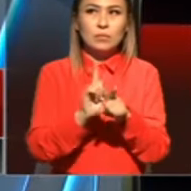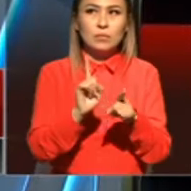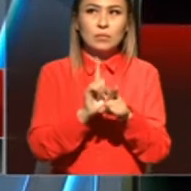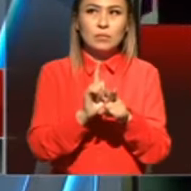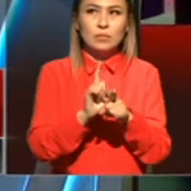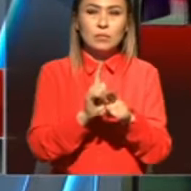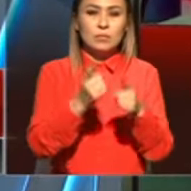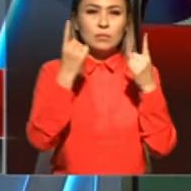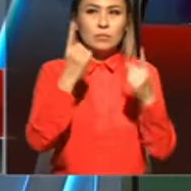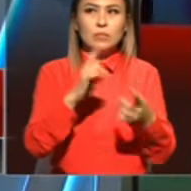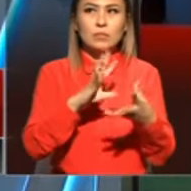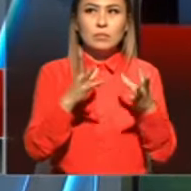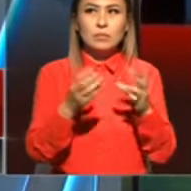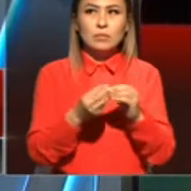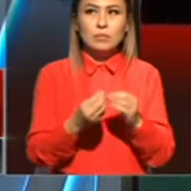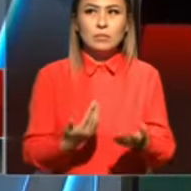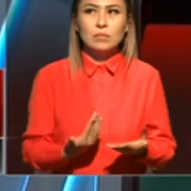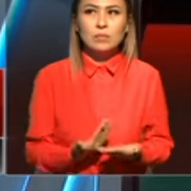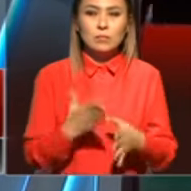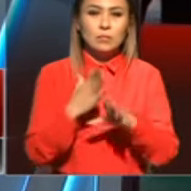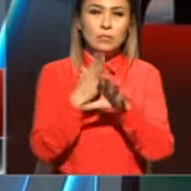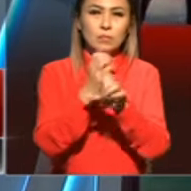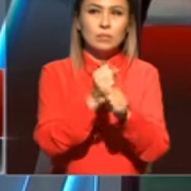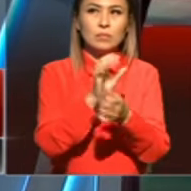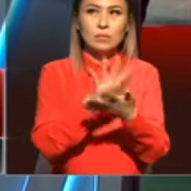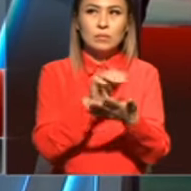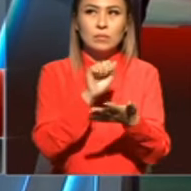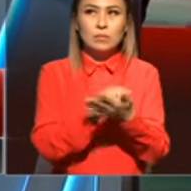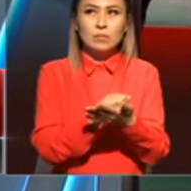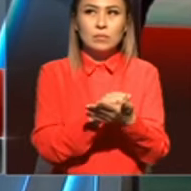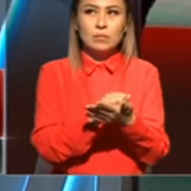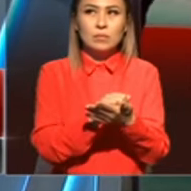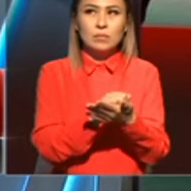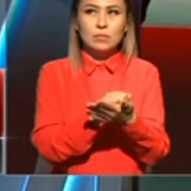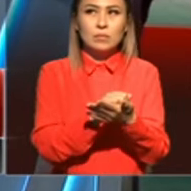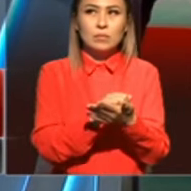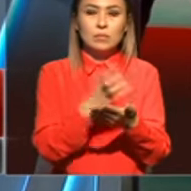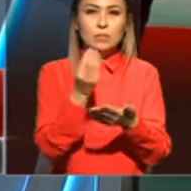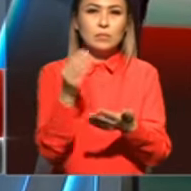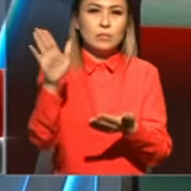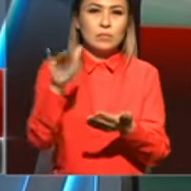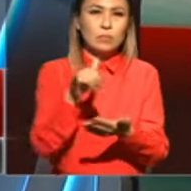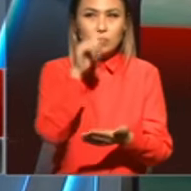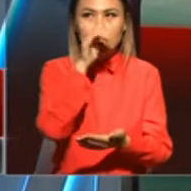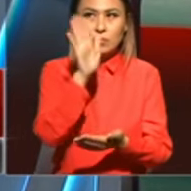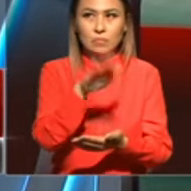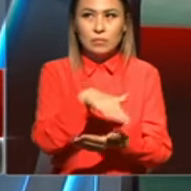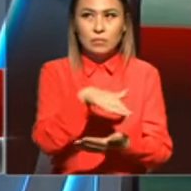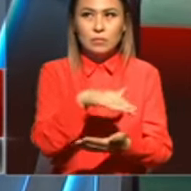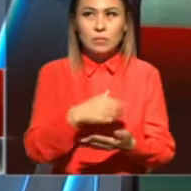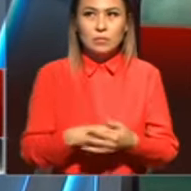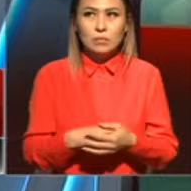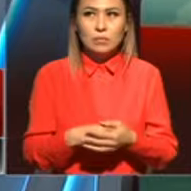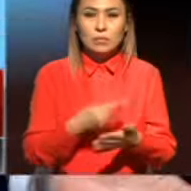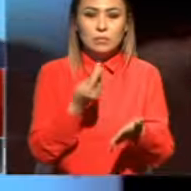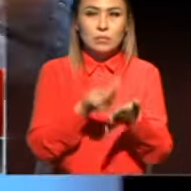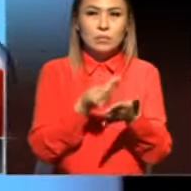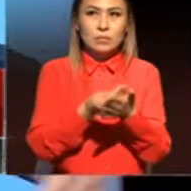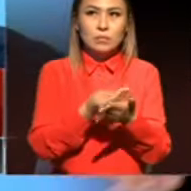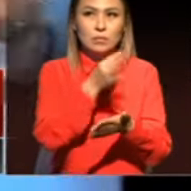үлкен әлеуметтік нелерді қысқарту салдарынан оның біз қалай тағы қарыз аламыз? Яғни біз анау бюджетке